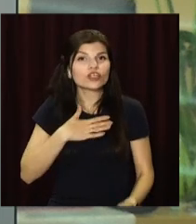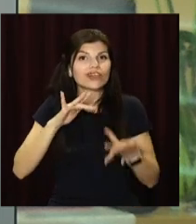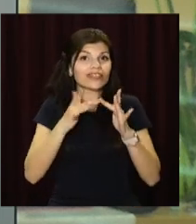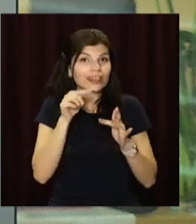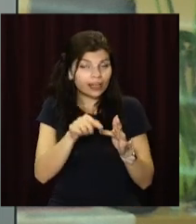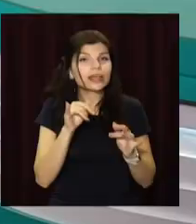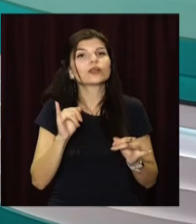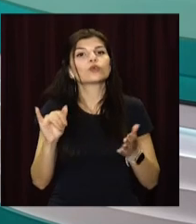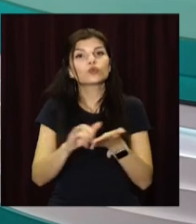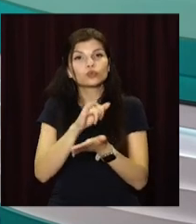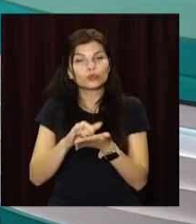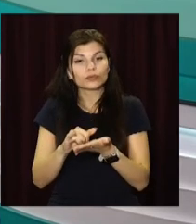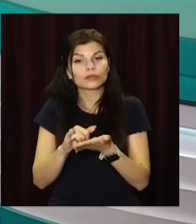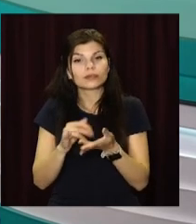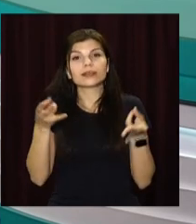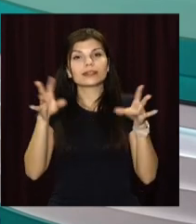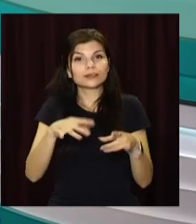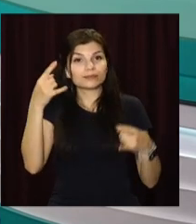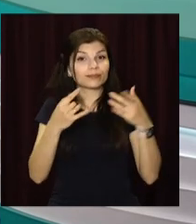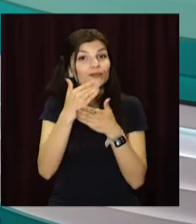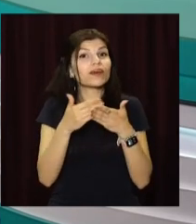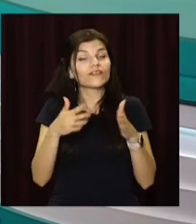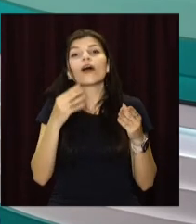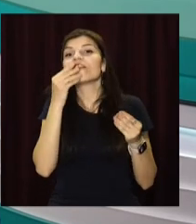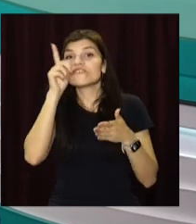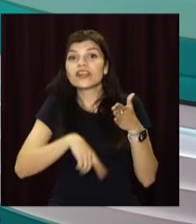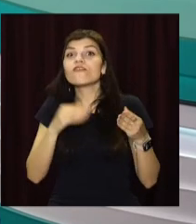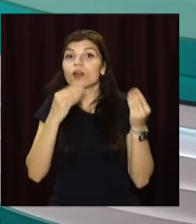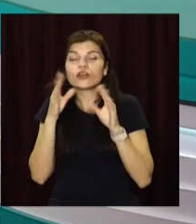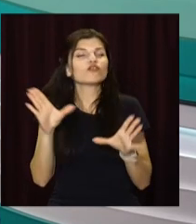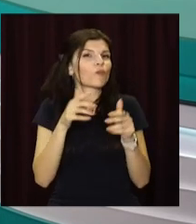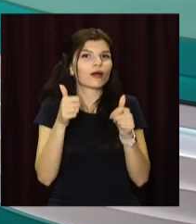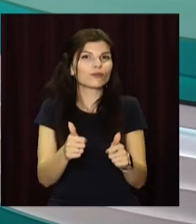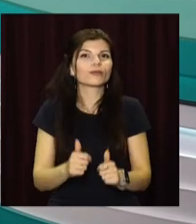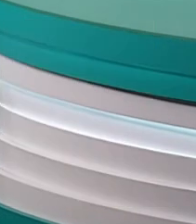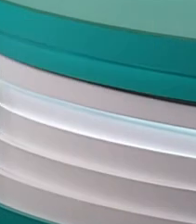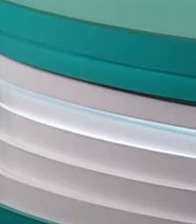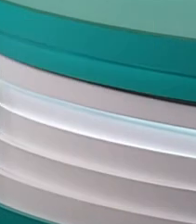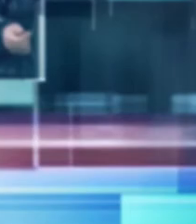нашому YouTube-каналі. Залишайтесь відкритим, вірте в краще і все буде добре.